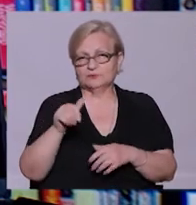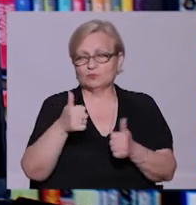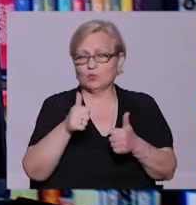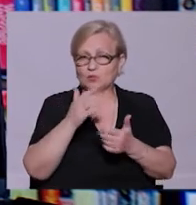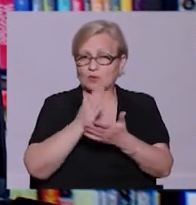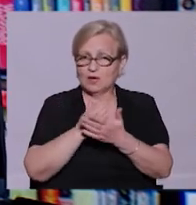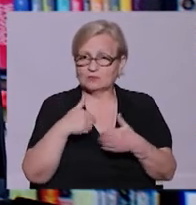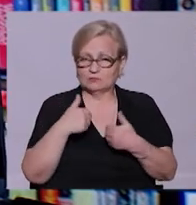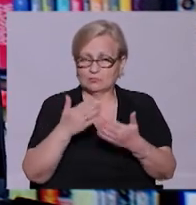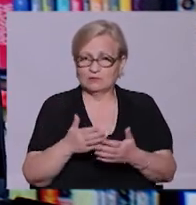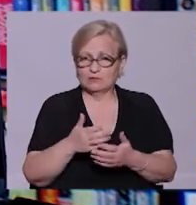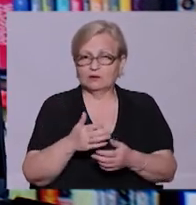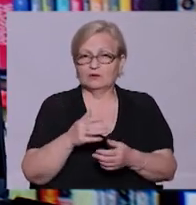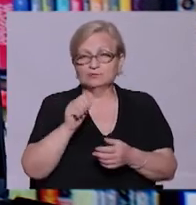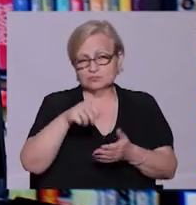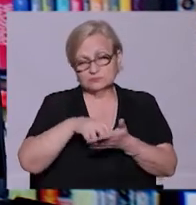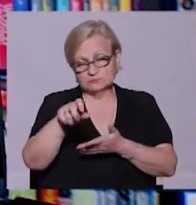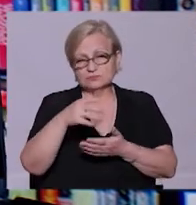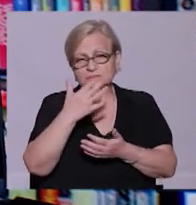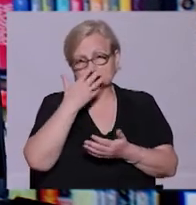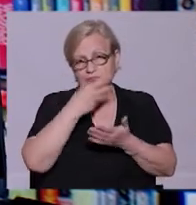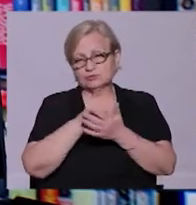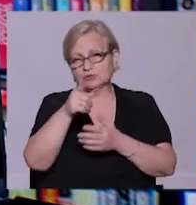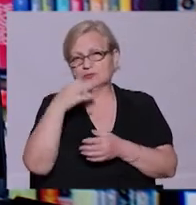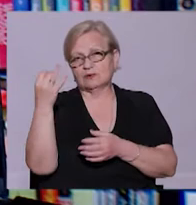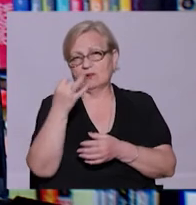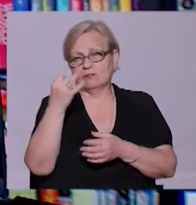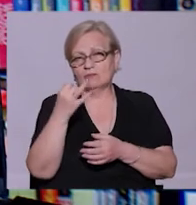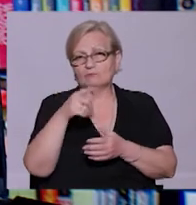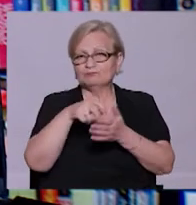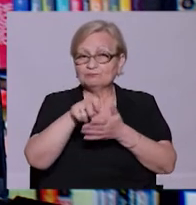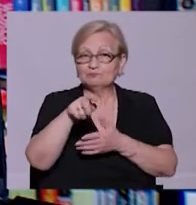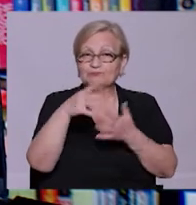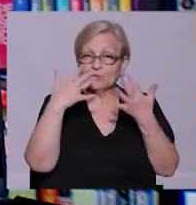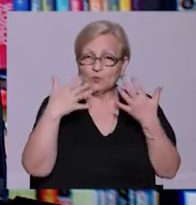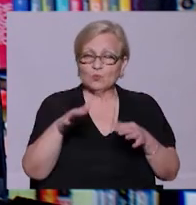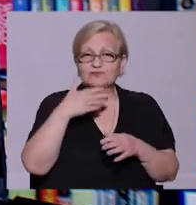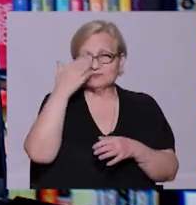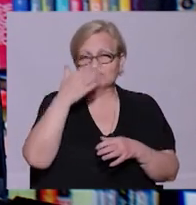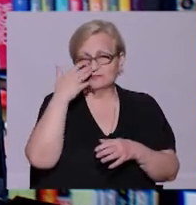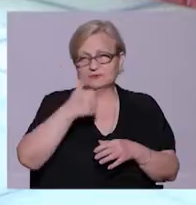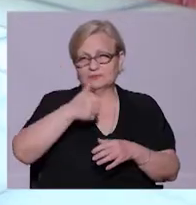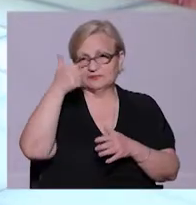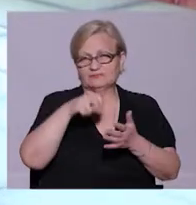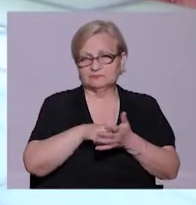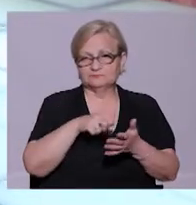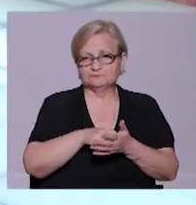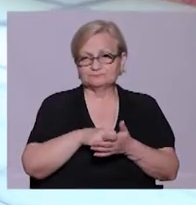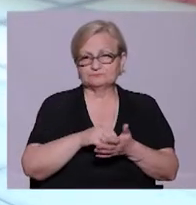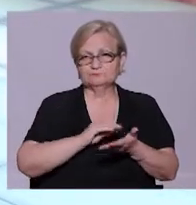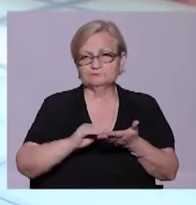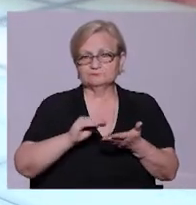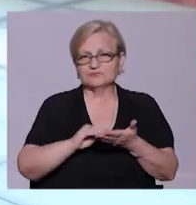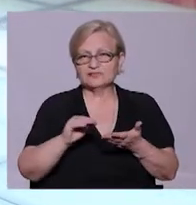როგორ ხარ. შეგიძლია მისწერო შენი ამბები. მისწერე, რომ წაიკითხე მისი პირველი წერილი. დაწერე,